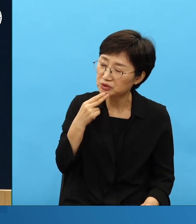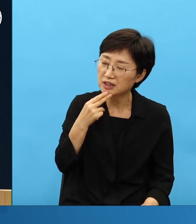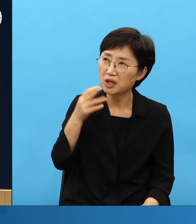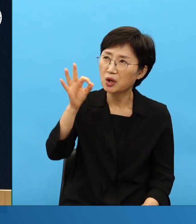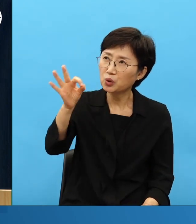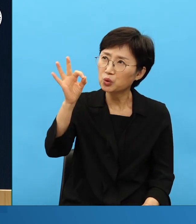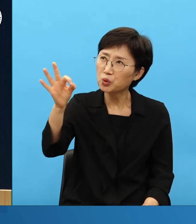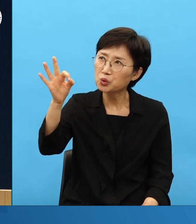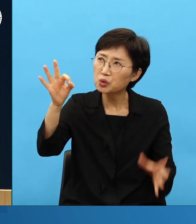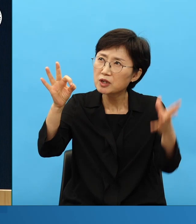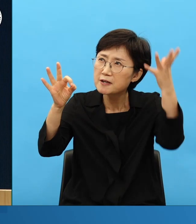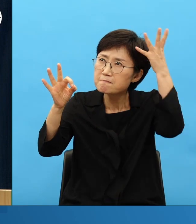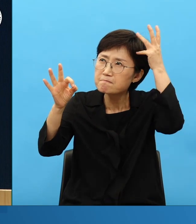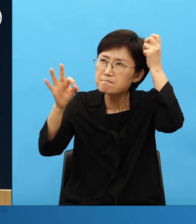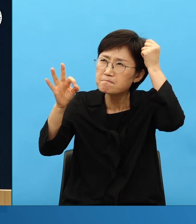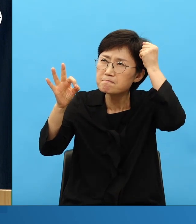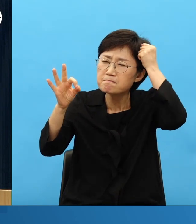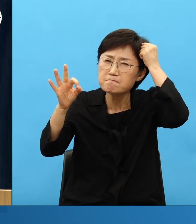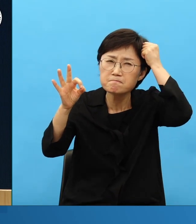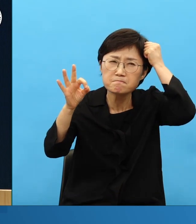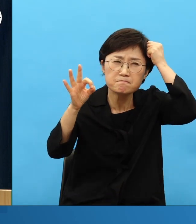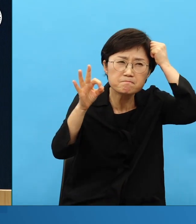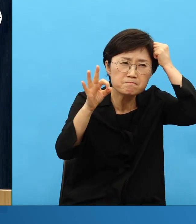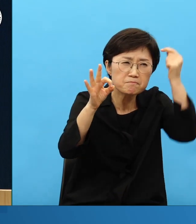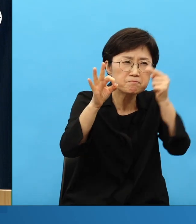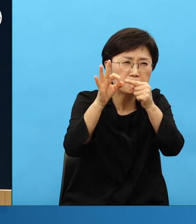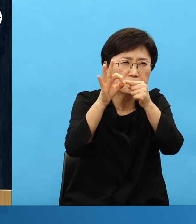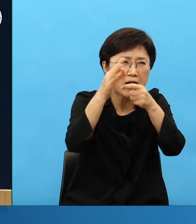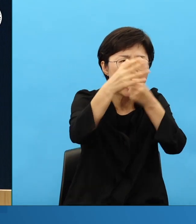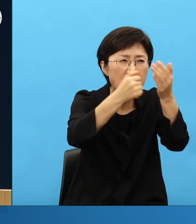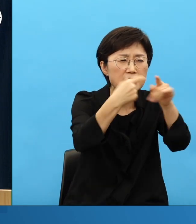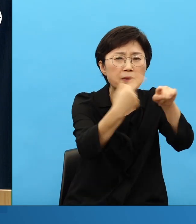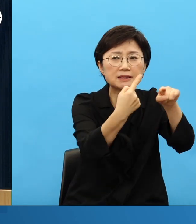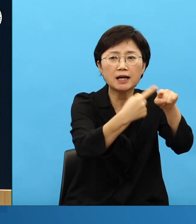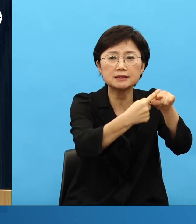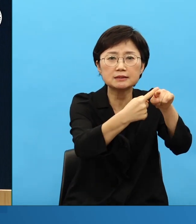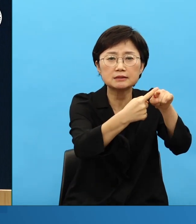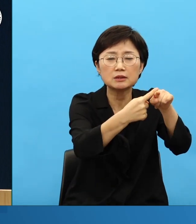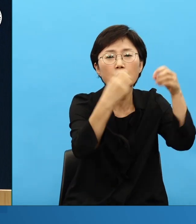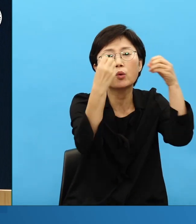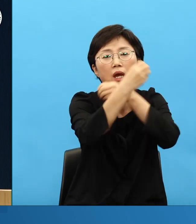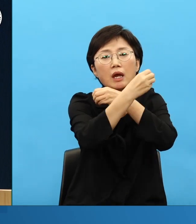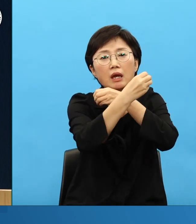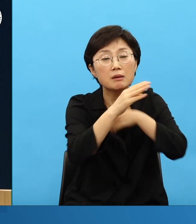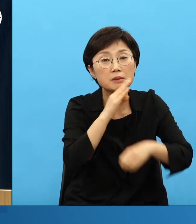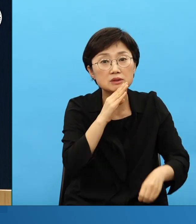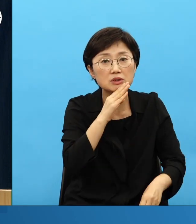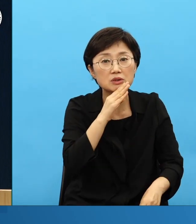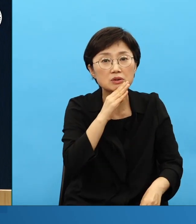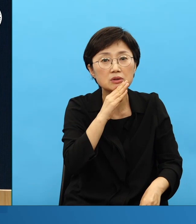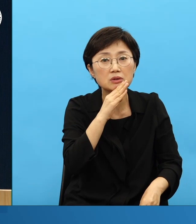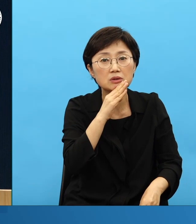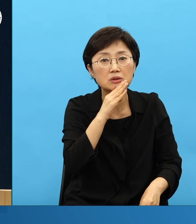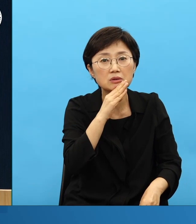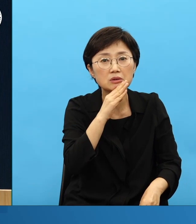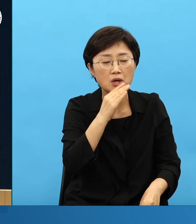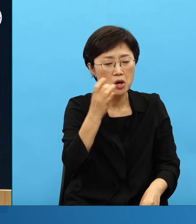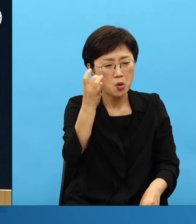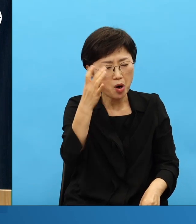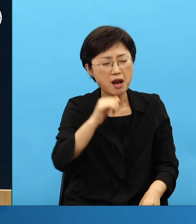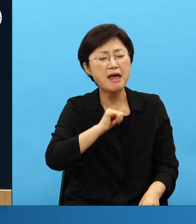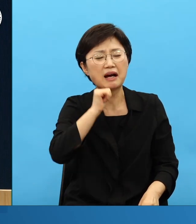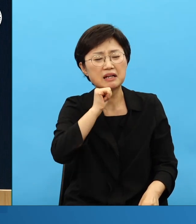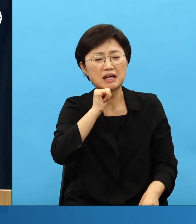them, money will become like God. 그 틀 깨야 돼요. You must break free from that frame. 필요 없는 거는 하나님이 안